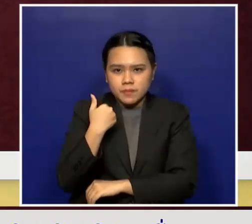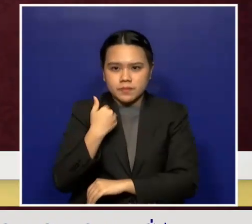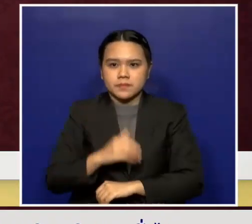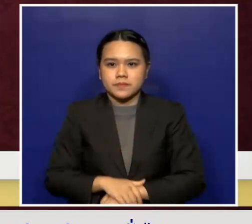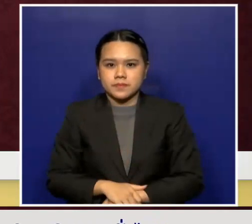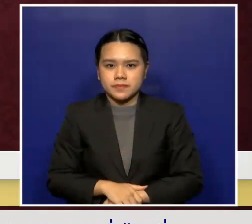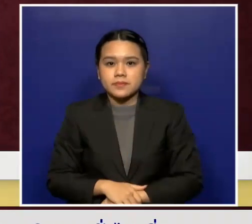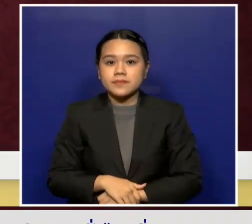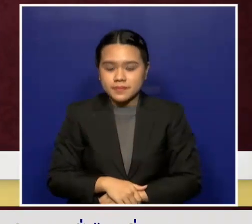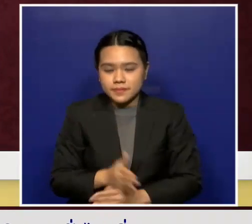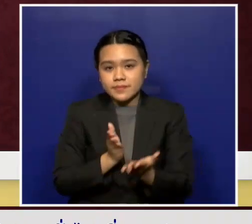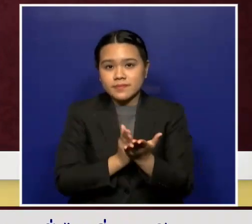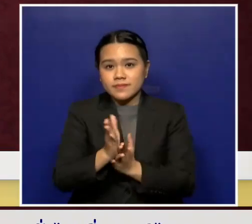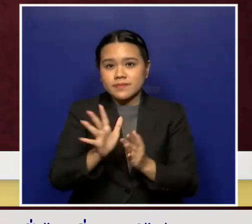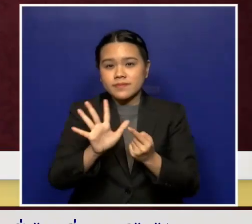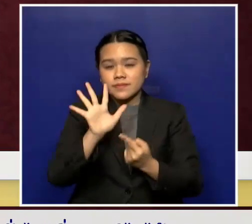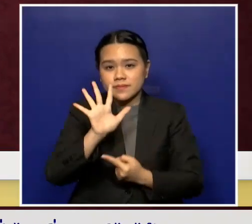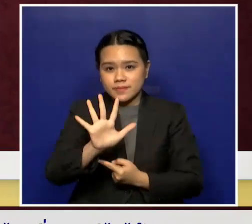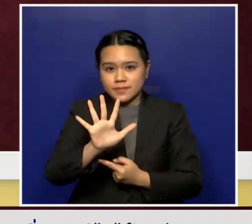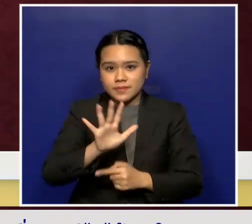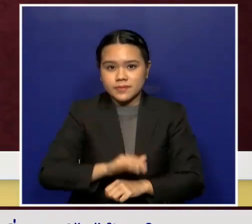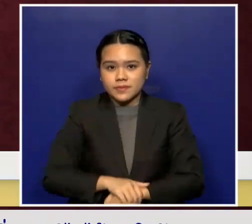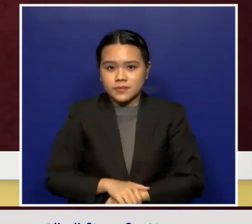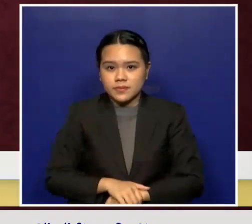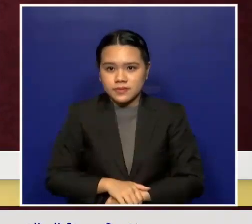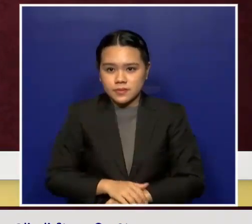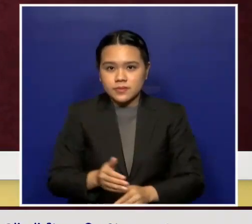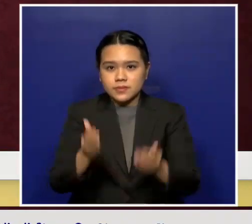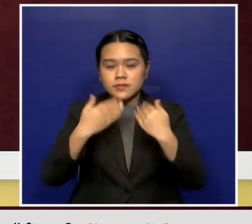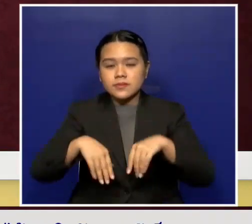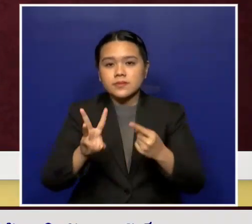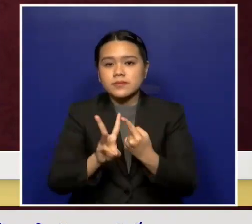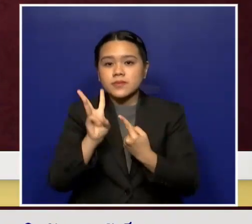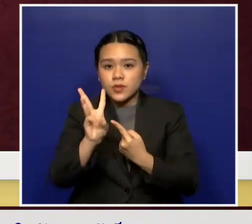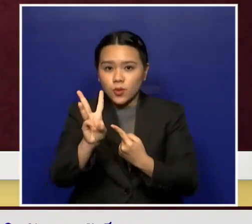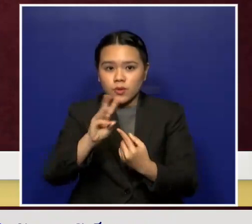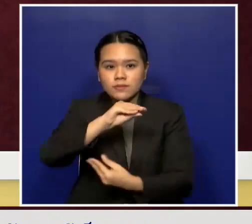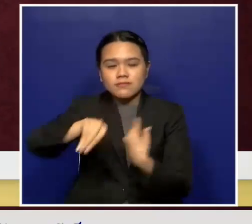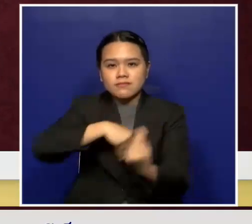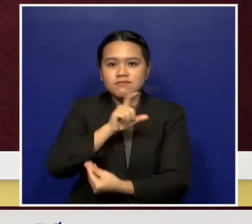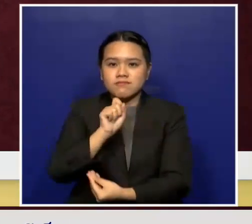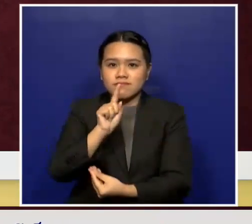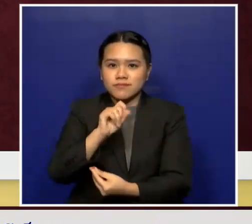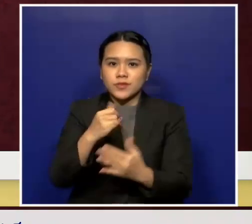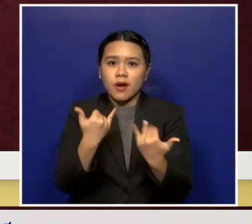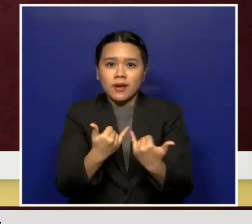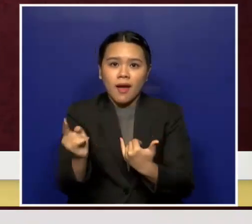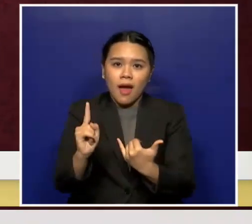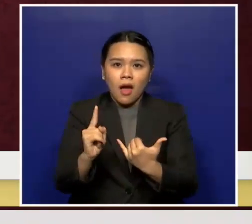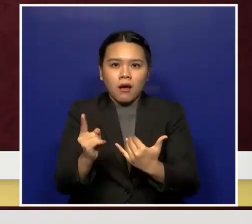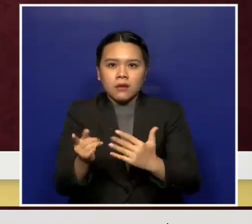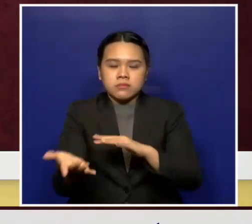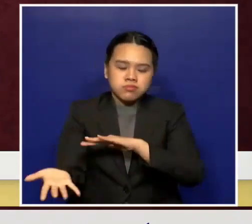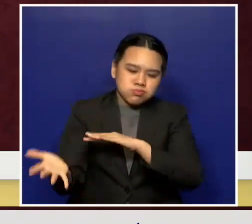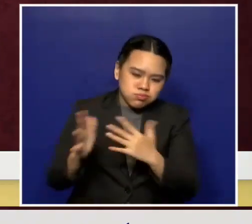ดูเสาต้นที่5นะครับต้นที่6เศรษฐกิจวันนี้เป็นไงครับพังพินาศยับเยินค